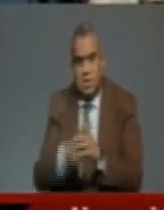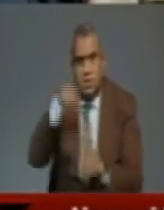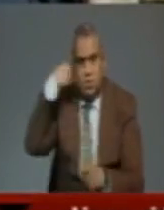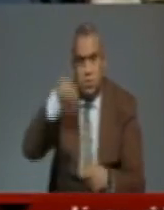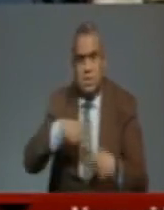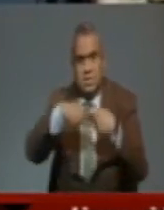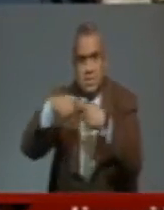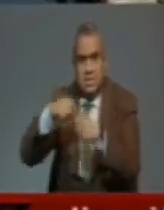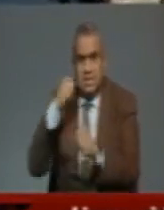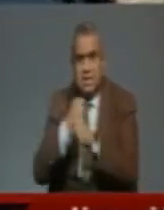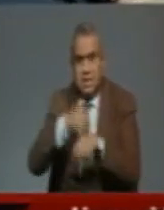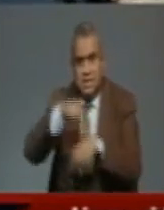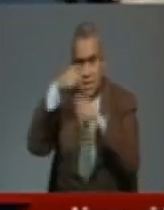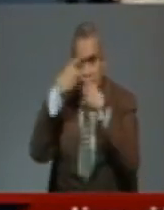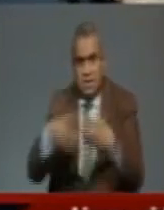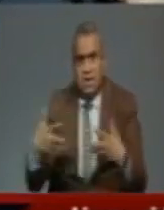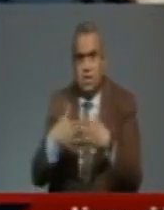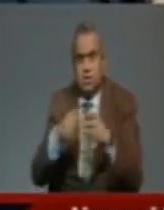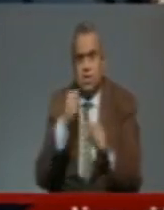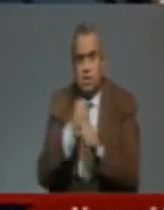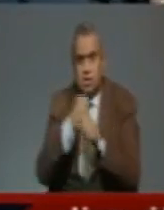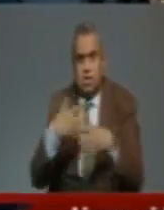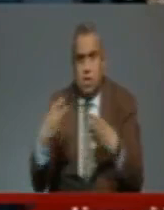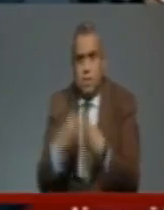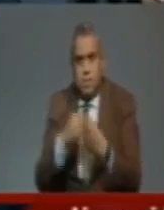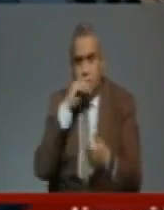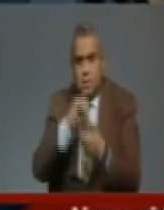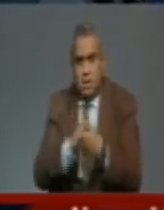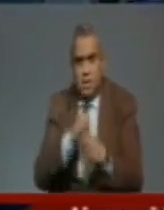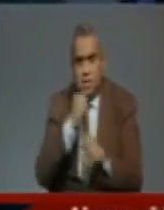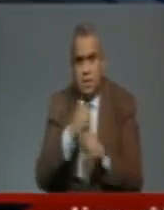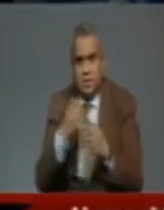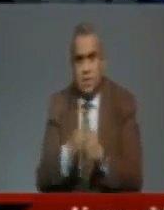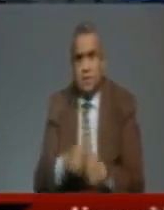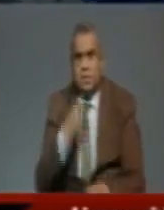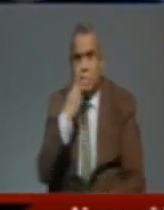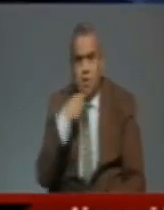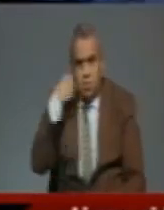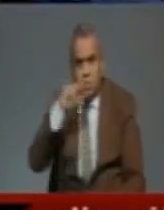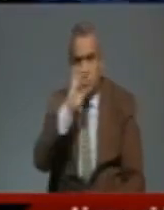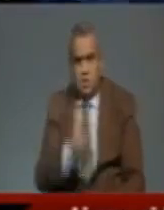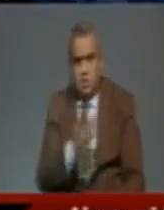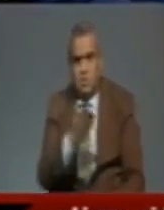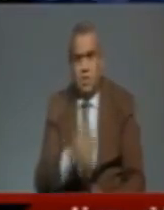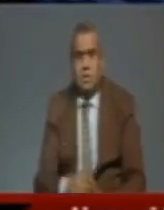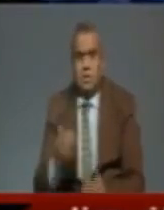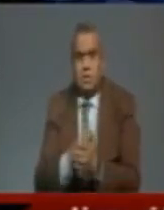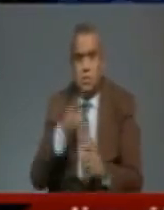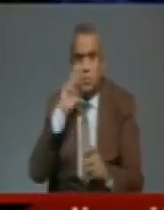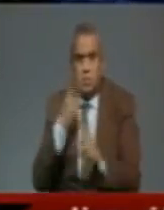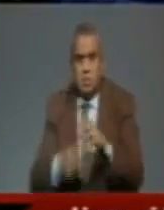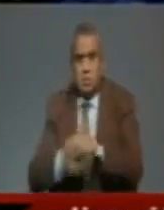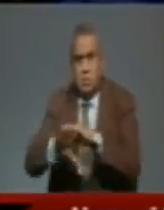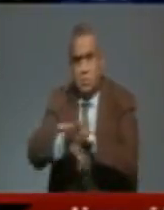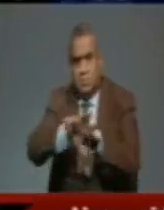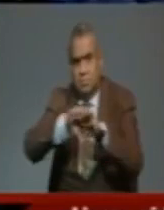اجهزة الدولة اللي شاركت معانا في ان احنا اتفضل يا كابتن اتفضل في ان احنا نشوف اللي احنا بنشوفه واللي